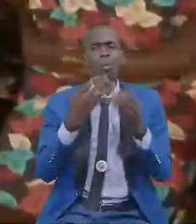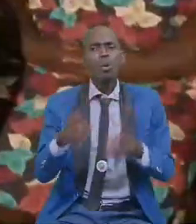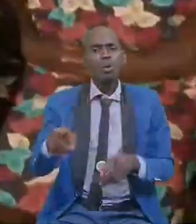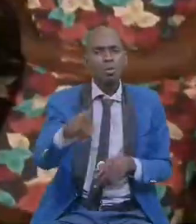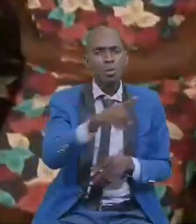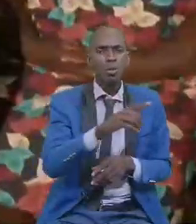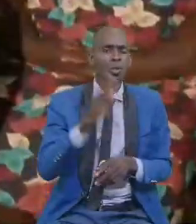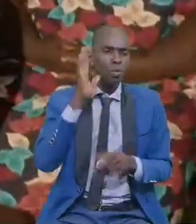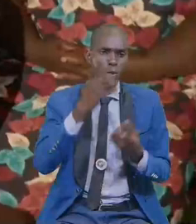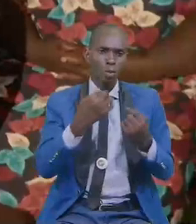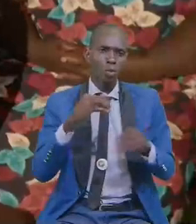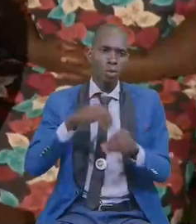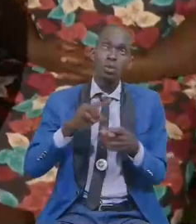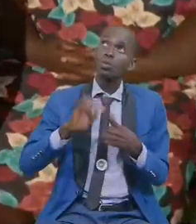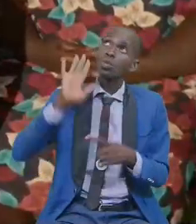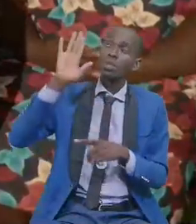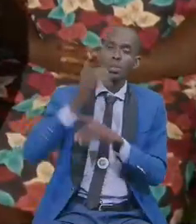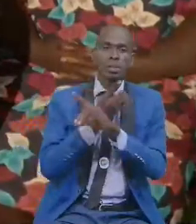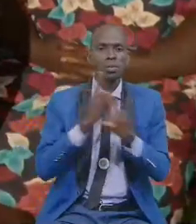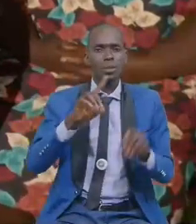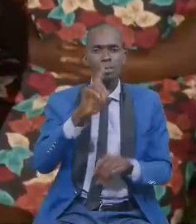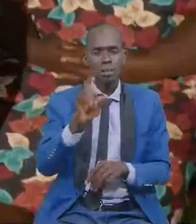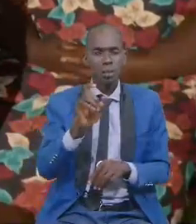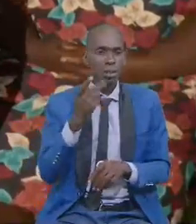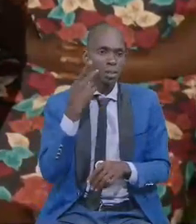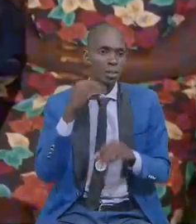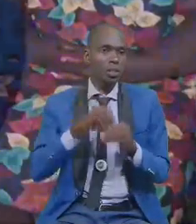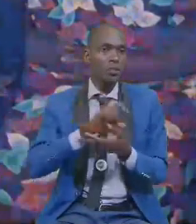Combien parmi nous veulent venir à sa délivrance? Verset 6.